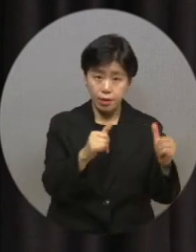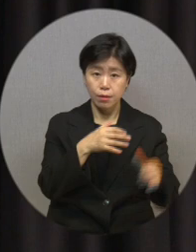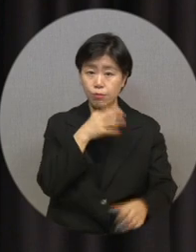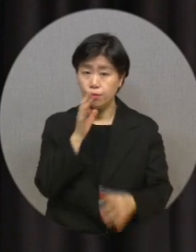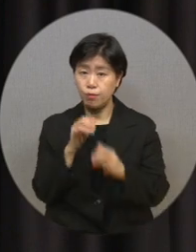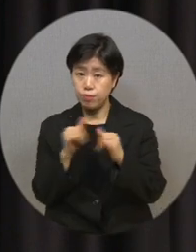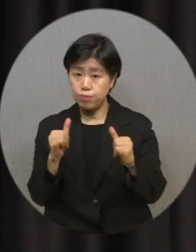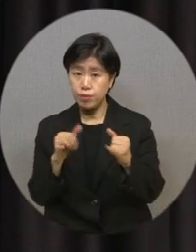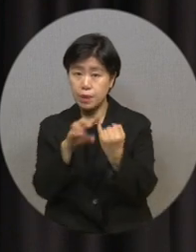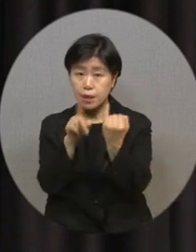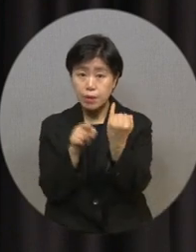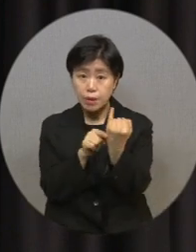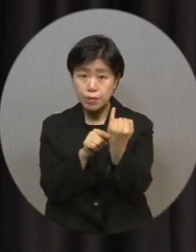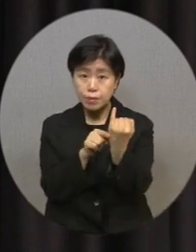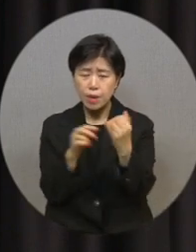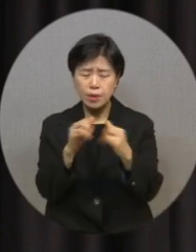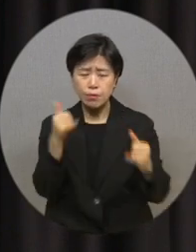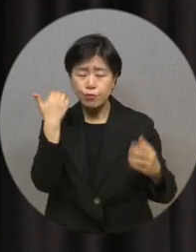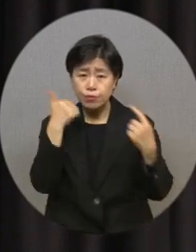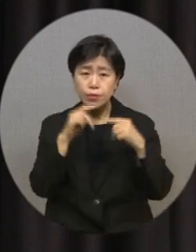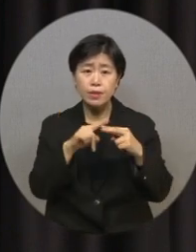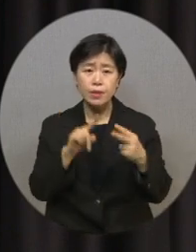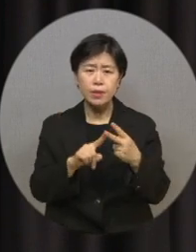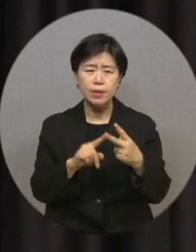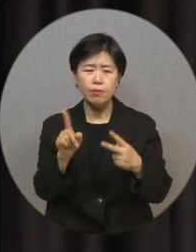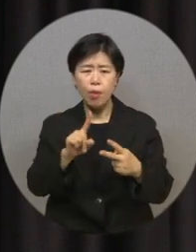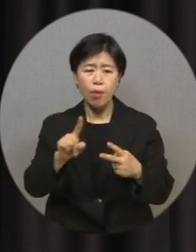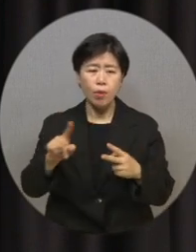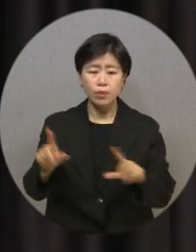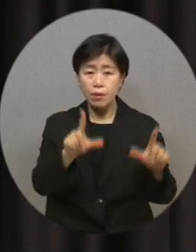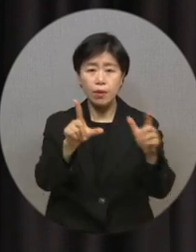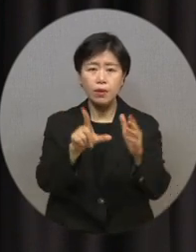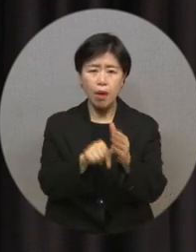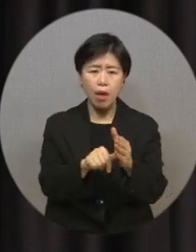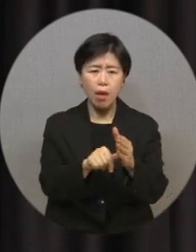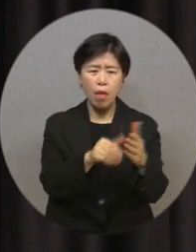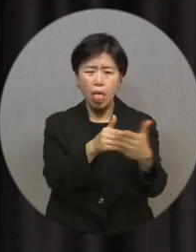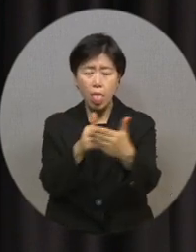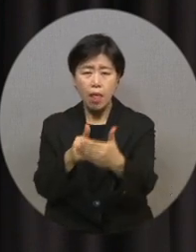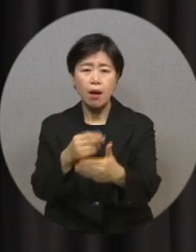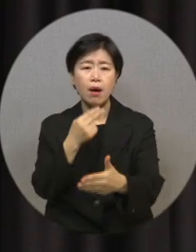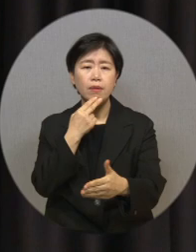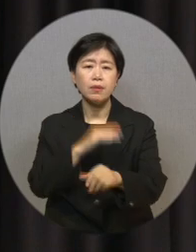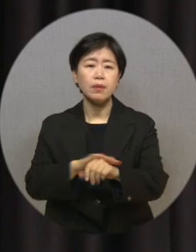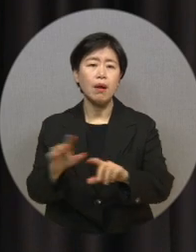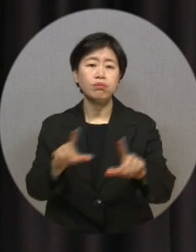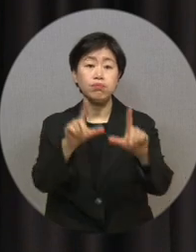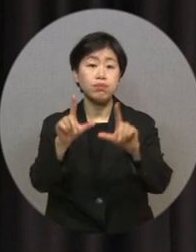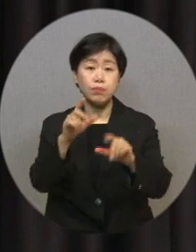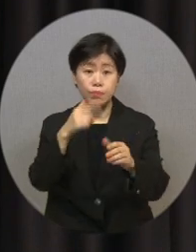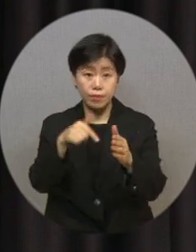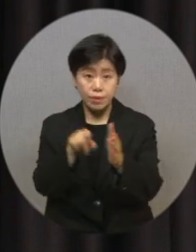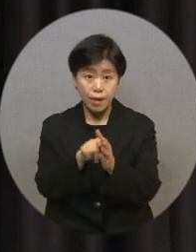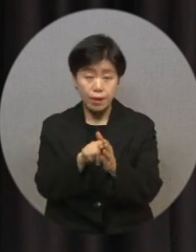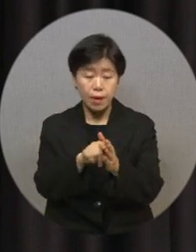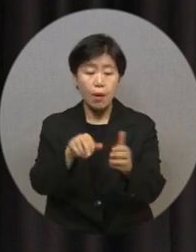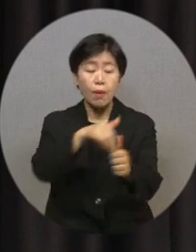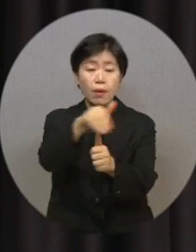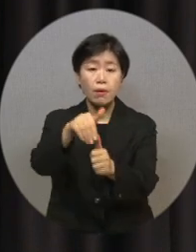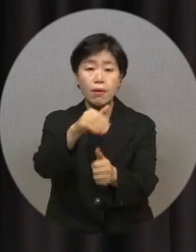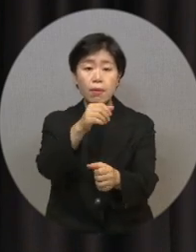때 어 접근에 할 때 어려움이 없이 다 접근할 수 있도록 그런 것들을 만들어서 인증 제도를